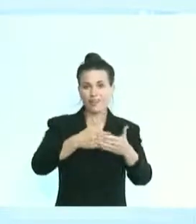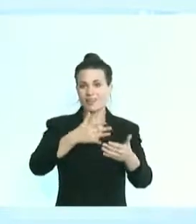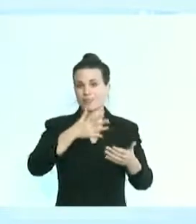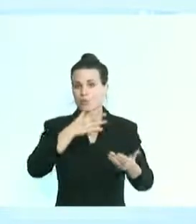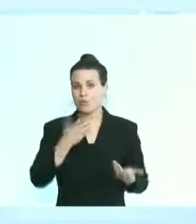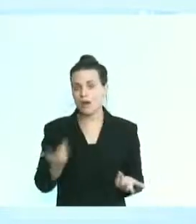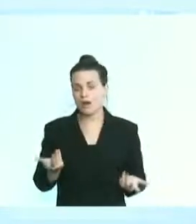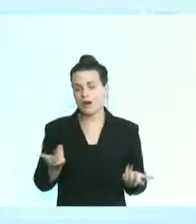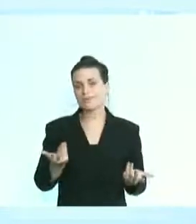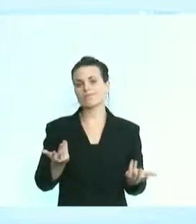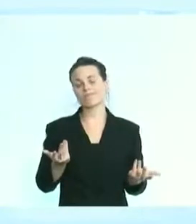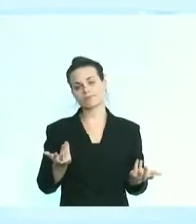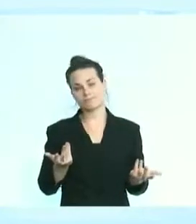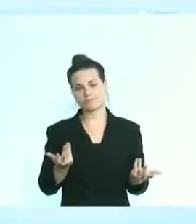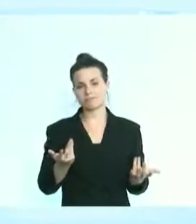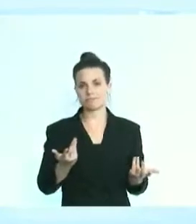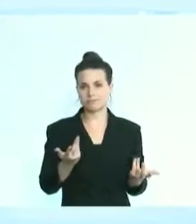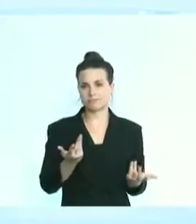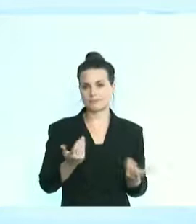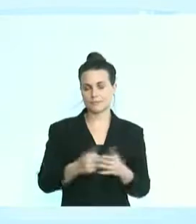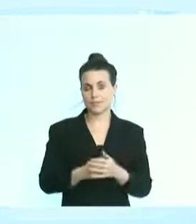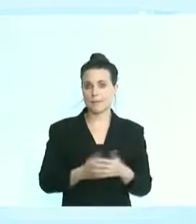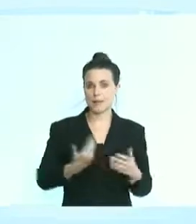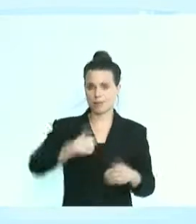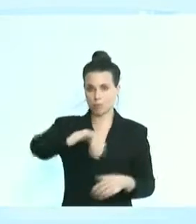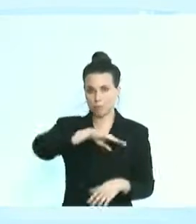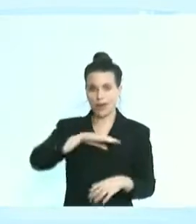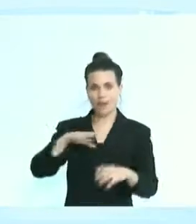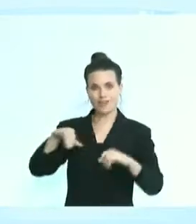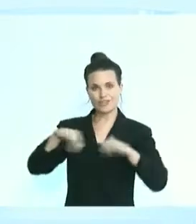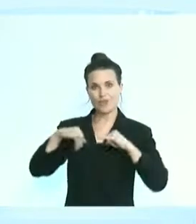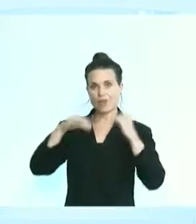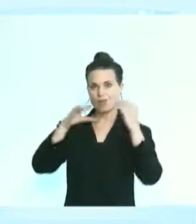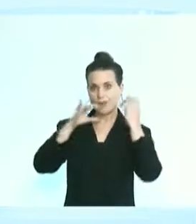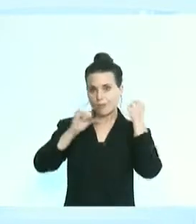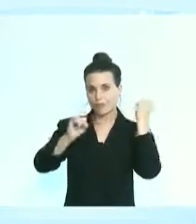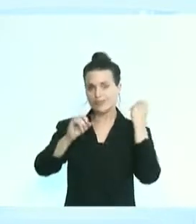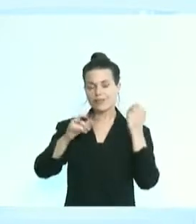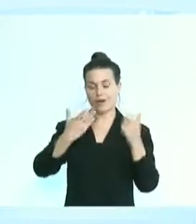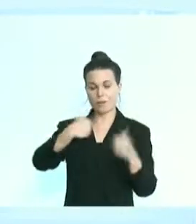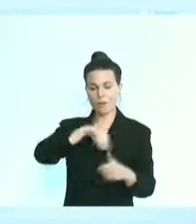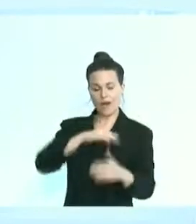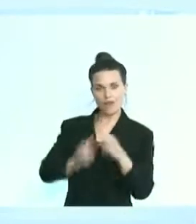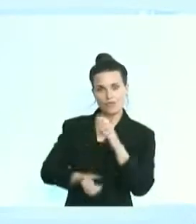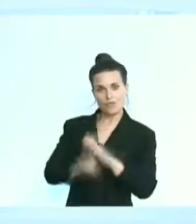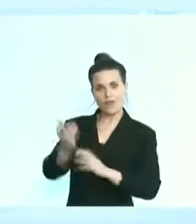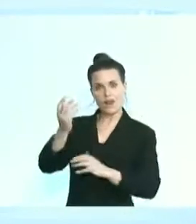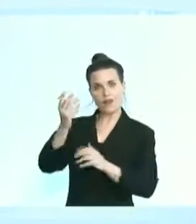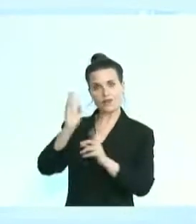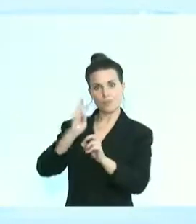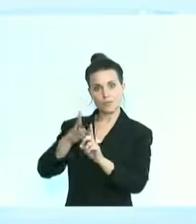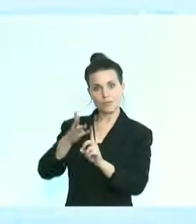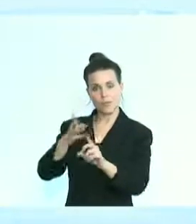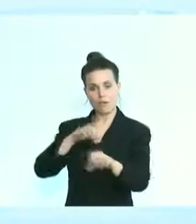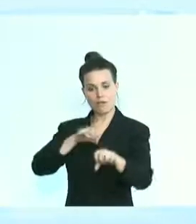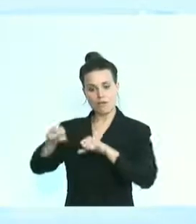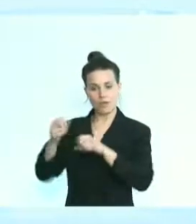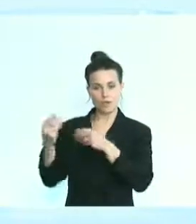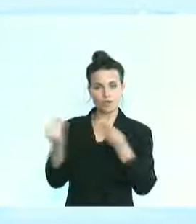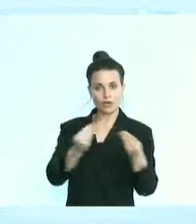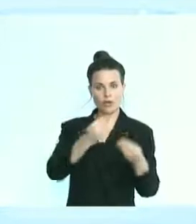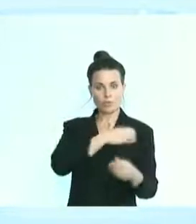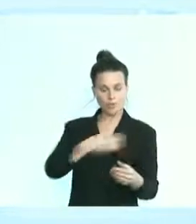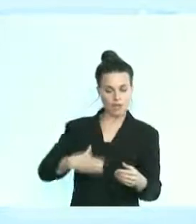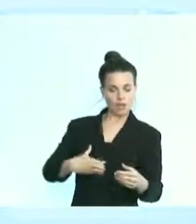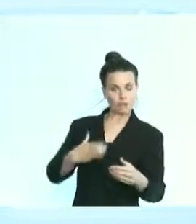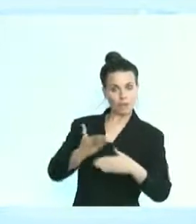peut continuer des heures là-dessus, mais grâce à votre dynamique, grâce à votre mouvement, aujourd'hui les collectivités sont prêtes à vous recevoir. Merci encore,